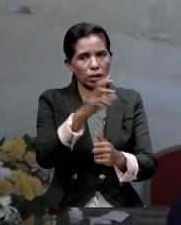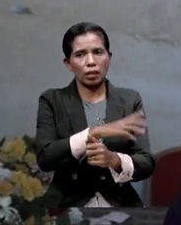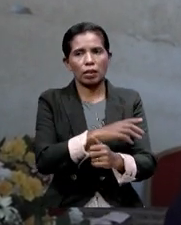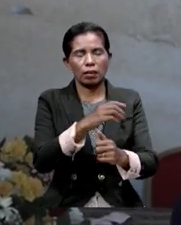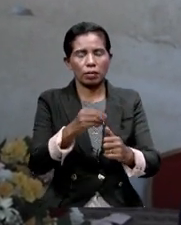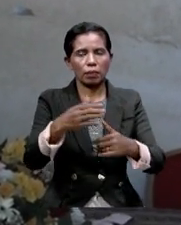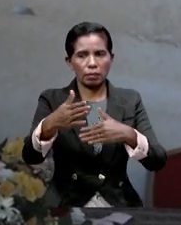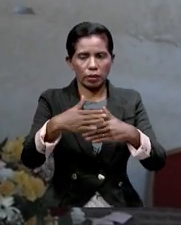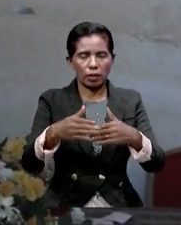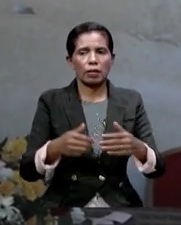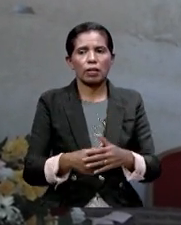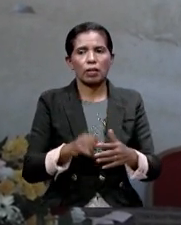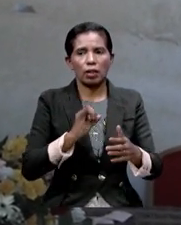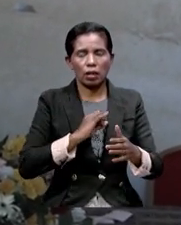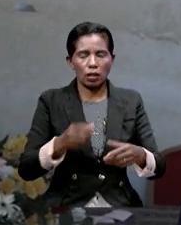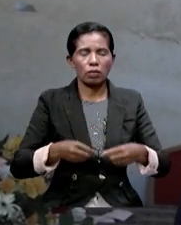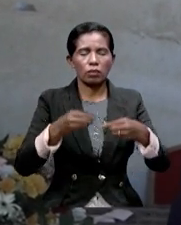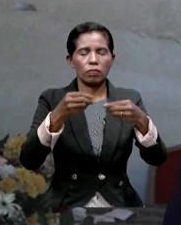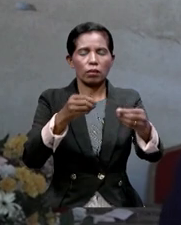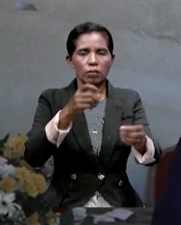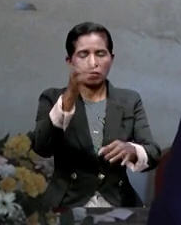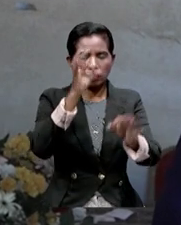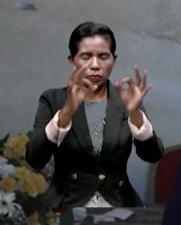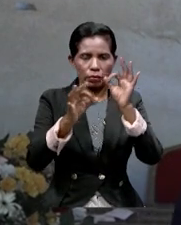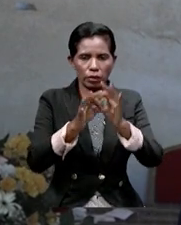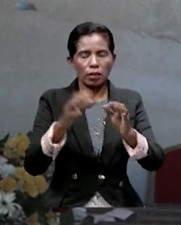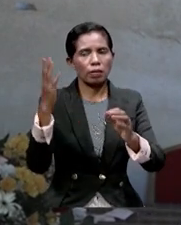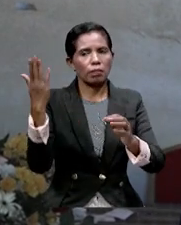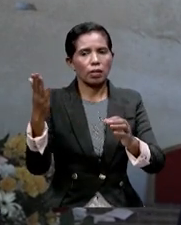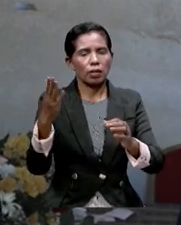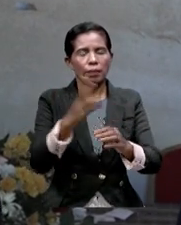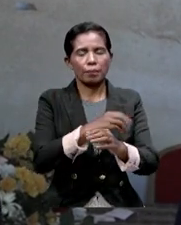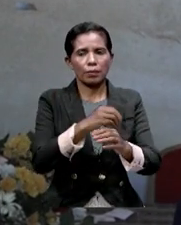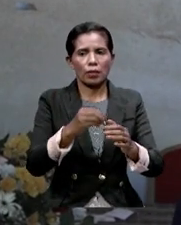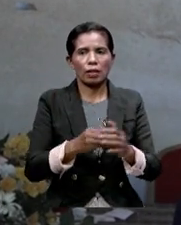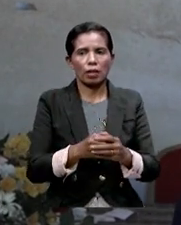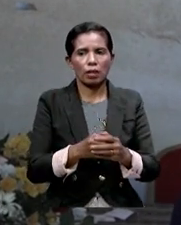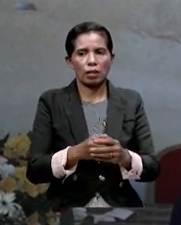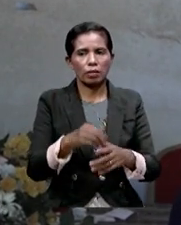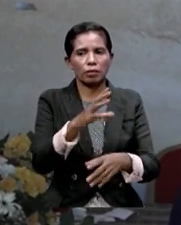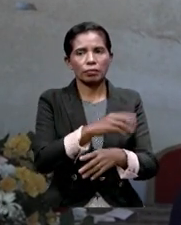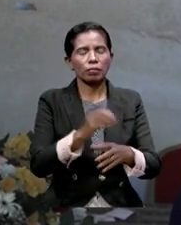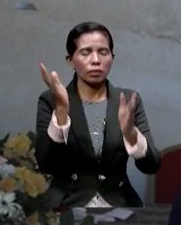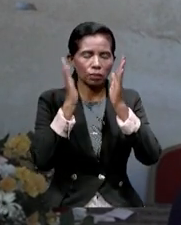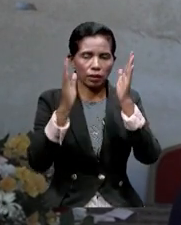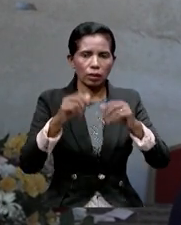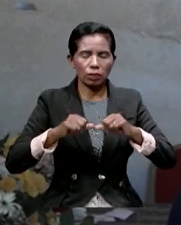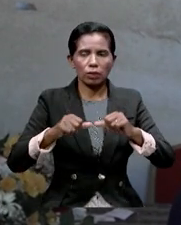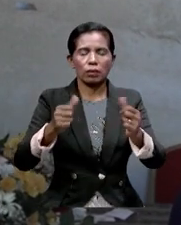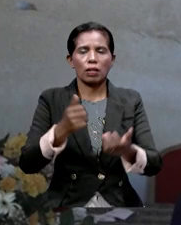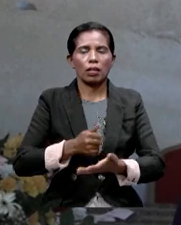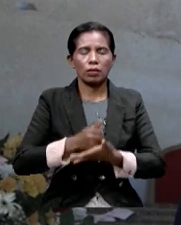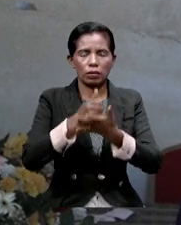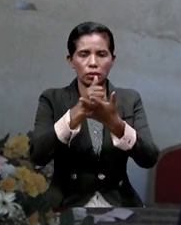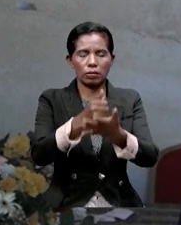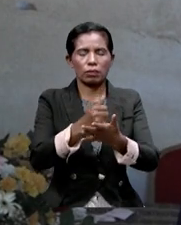terdekat, dan saya berikan jaminan kepada Pak WPM tadi bahwa Malaysia langsung terus saja menyokong dan